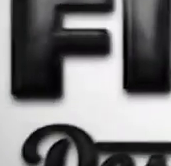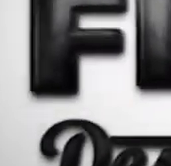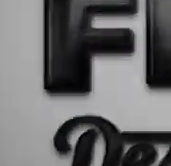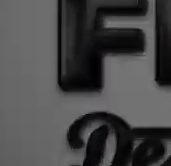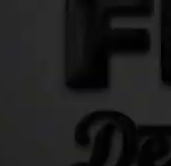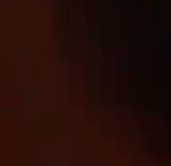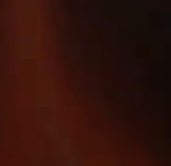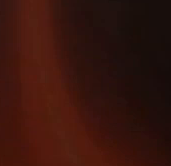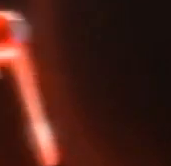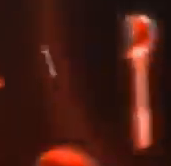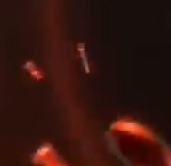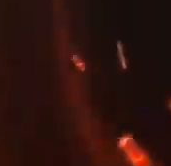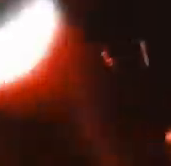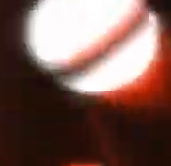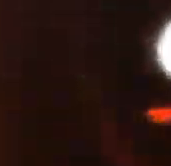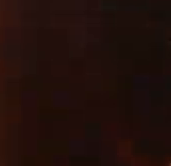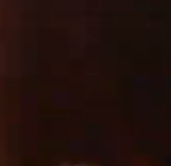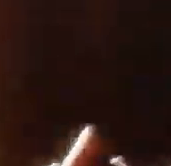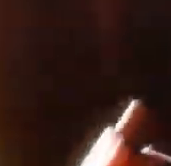2 देश की धड़कन